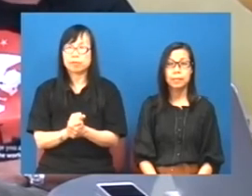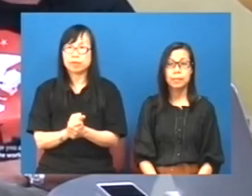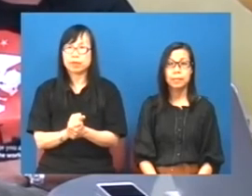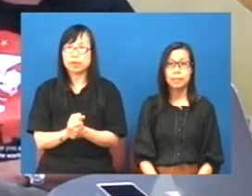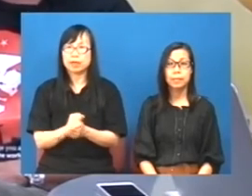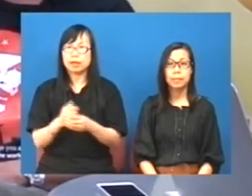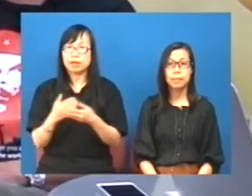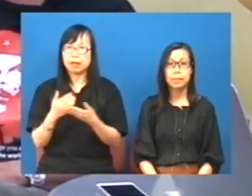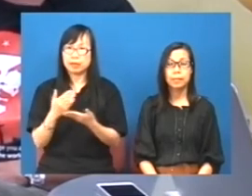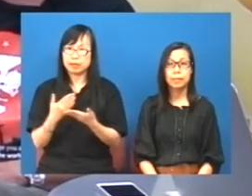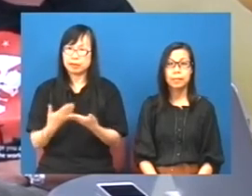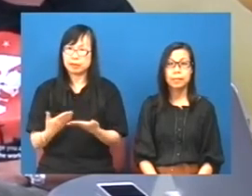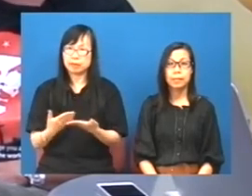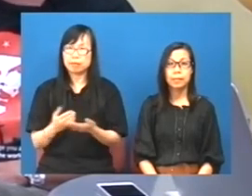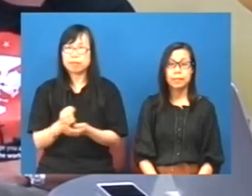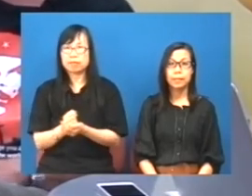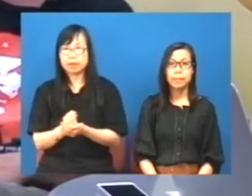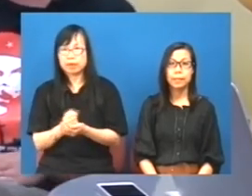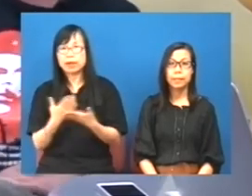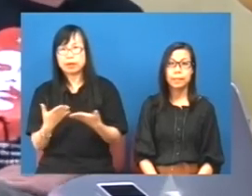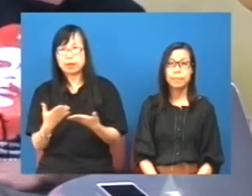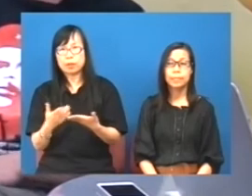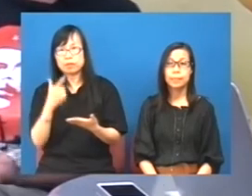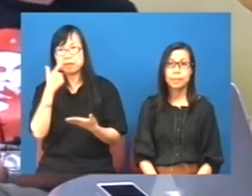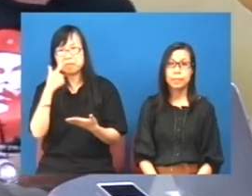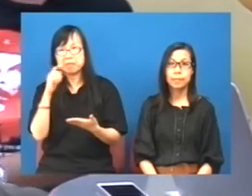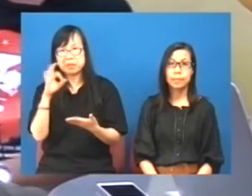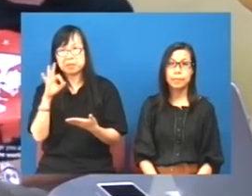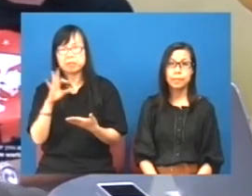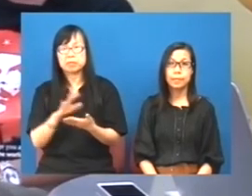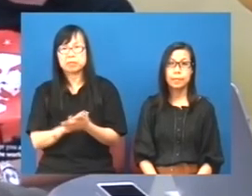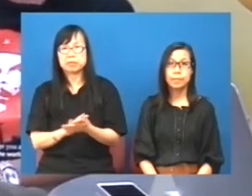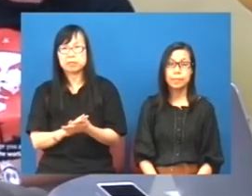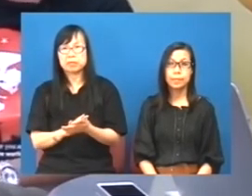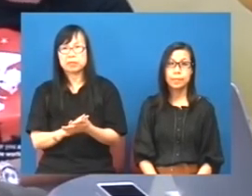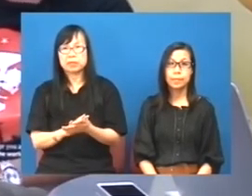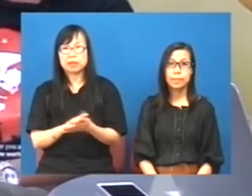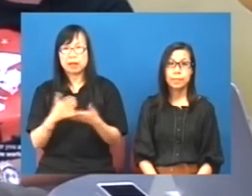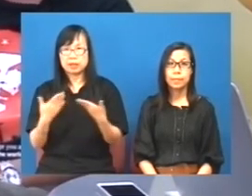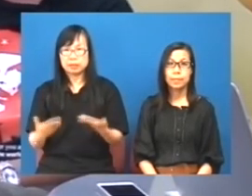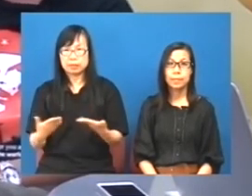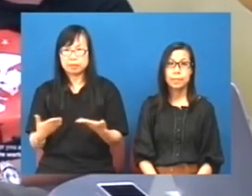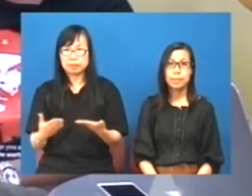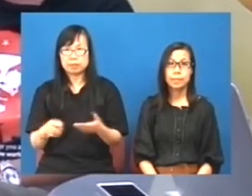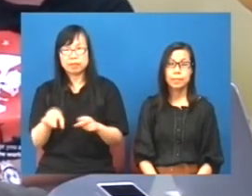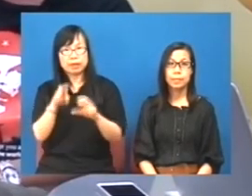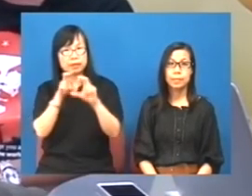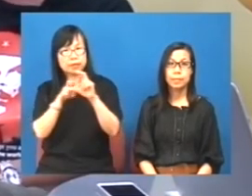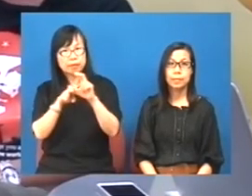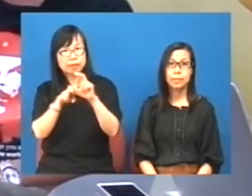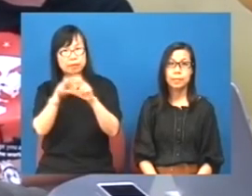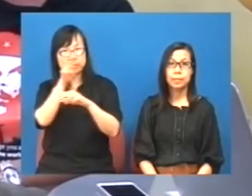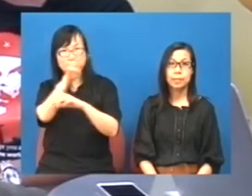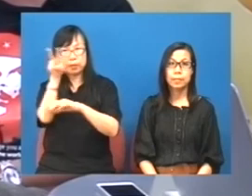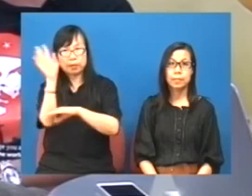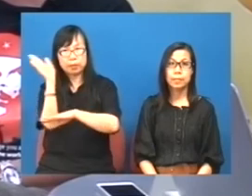在現在這個角度看極之嫌疑不代化因為除了在現在我們的西漢台即是坐二